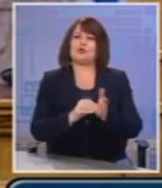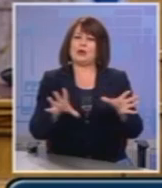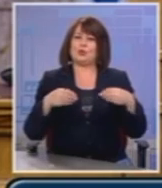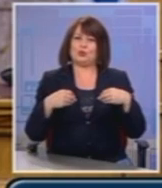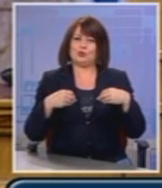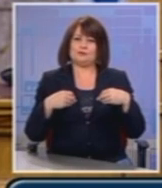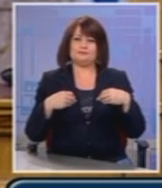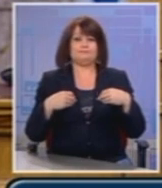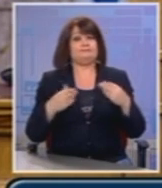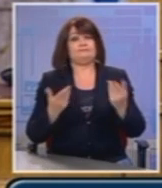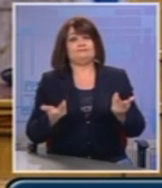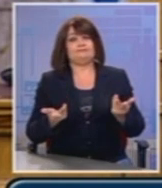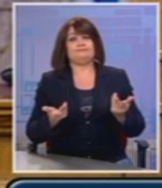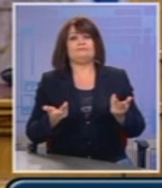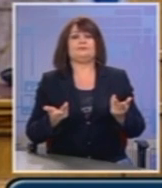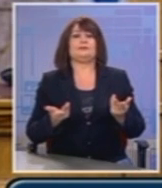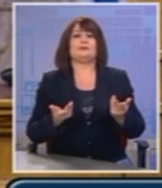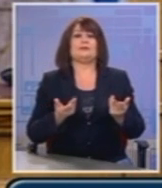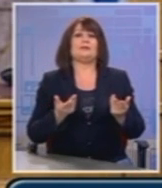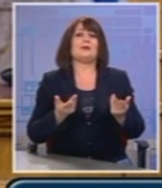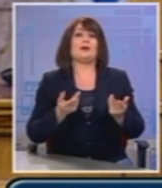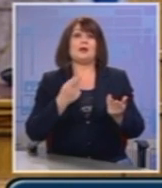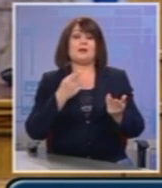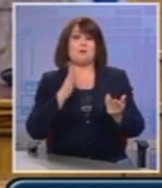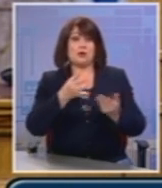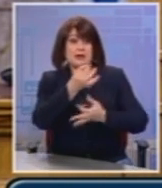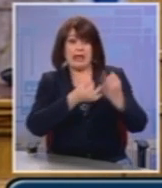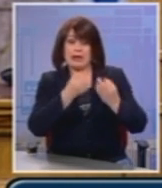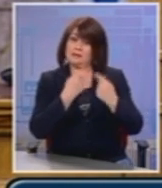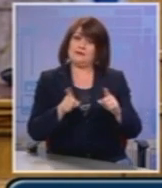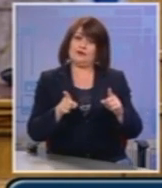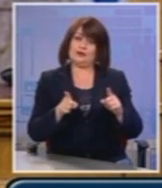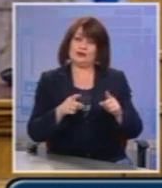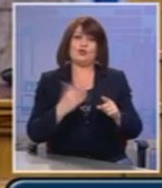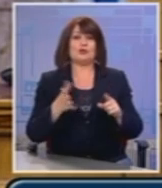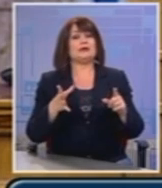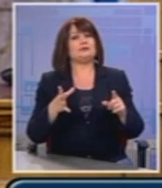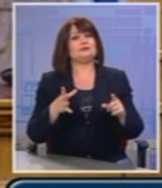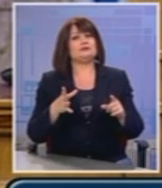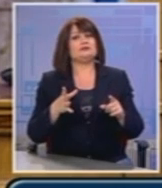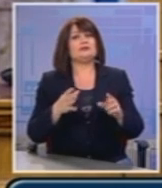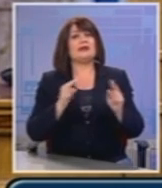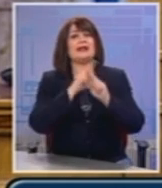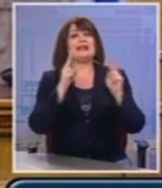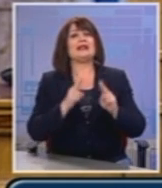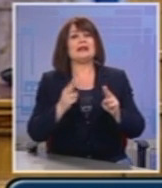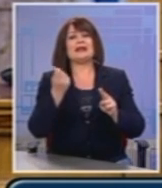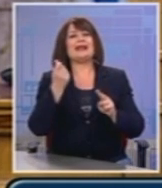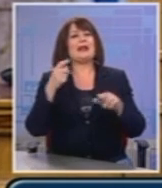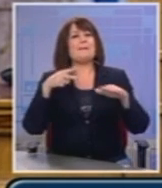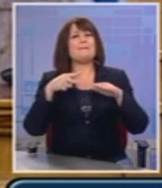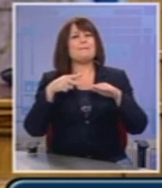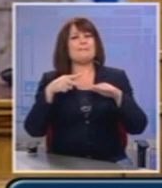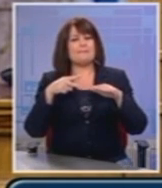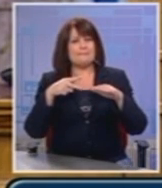παρόλο που και το μπορεί να ισχυριζόταν κάτι άλλο ότι η διεθνείς ε χρηματοπιστωτική τα